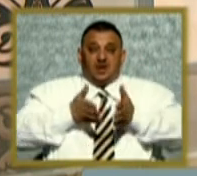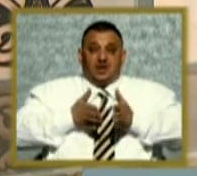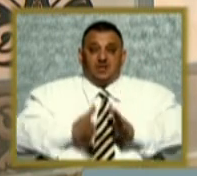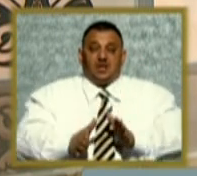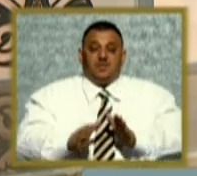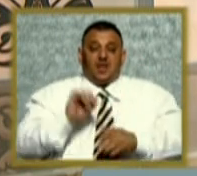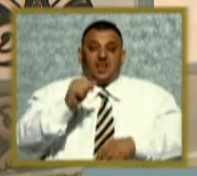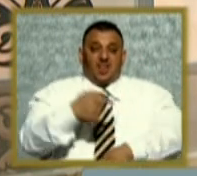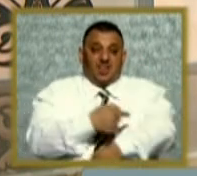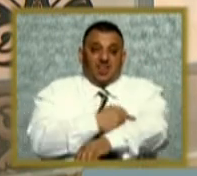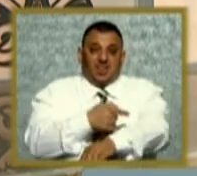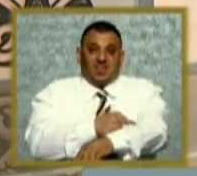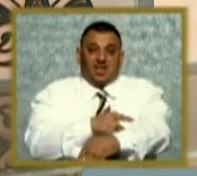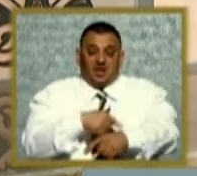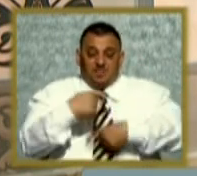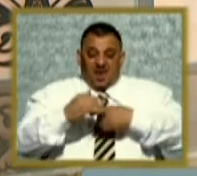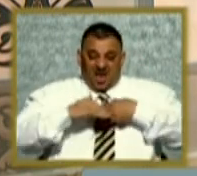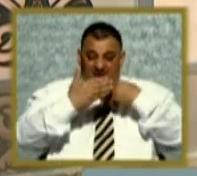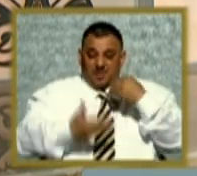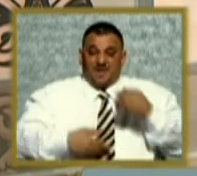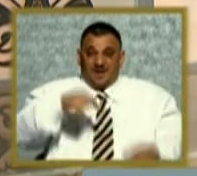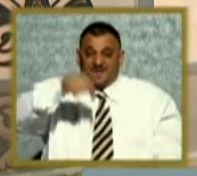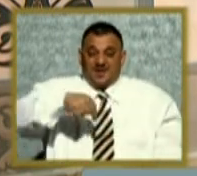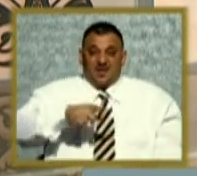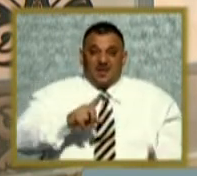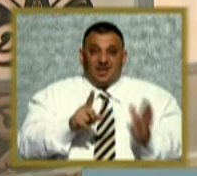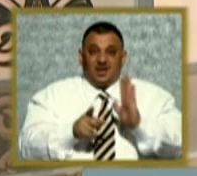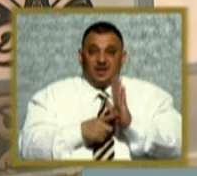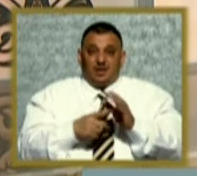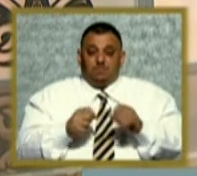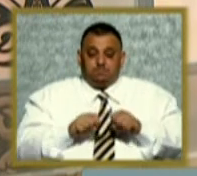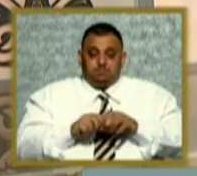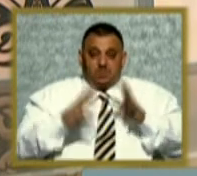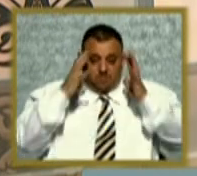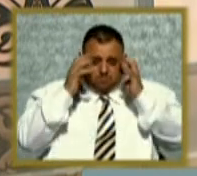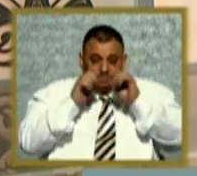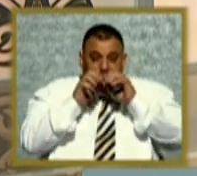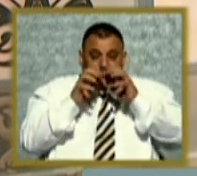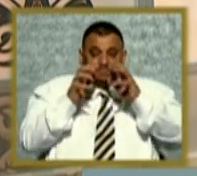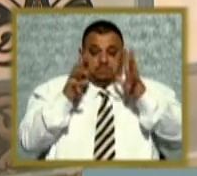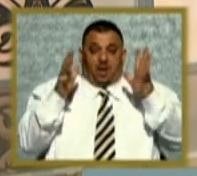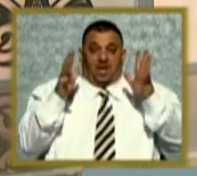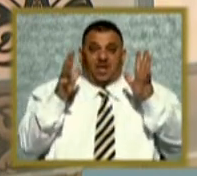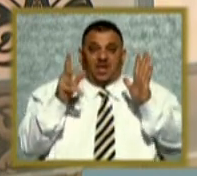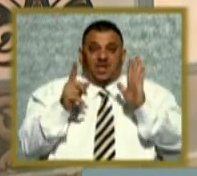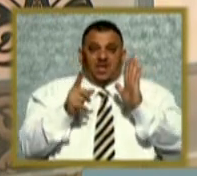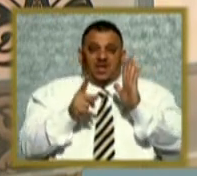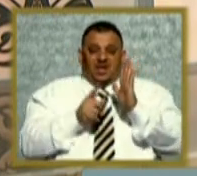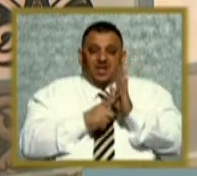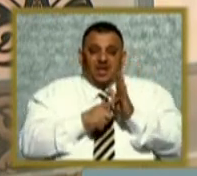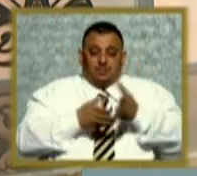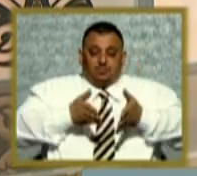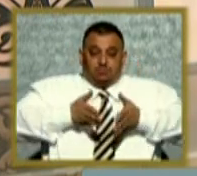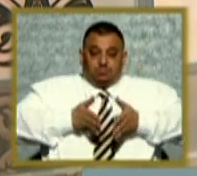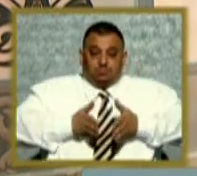الطبيبة ولدتني، لأن الحمل إذا استمر عندي صار عندي ورم في الدماغ، أثناء